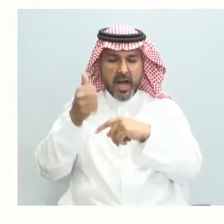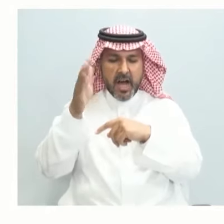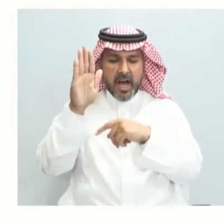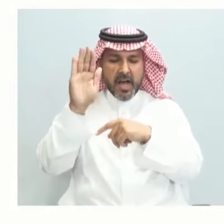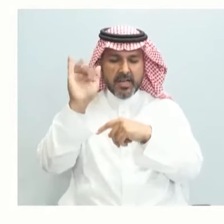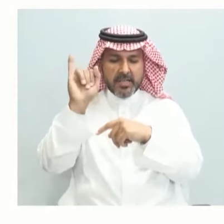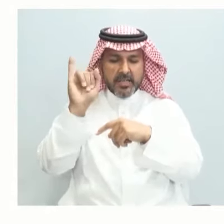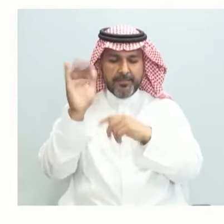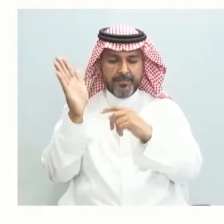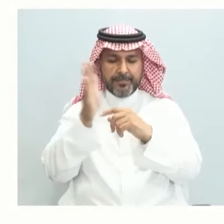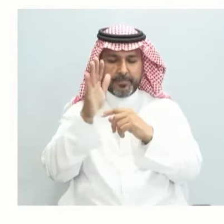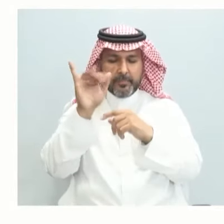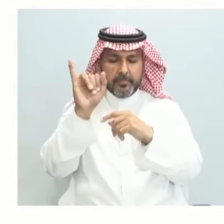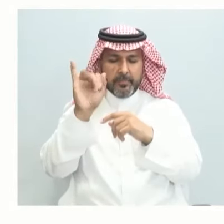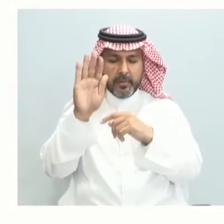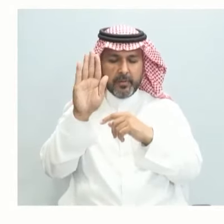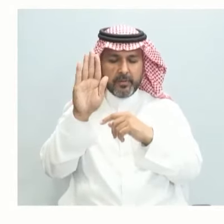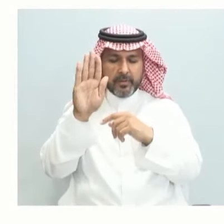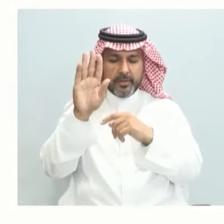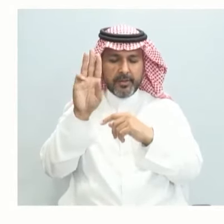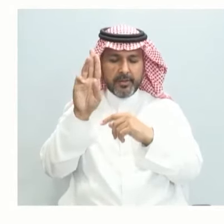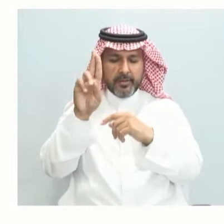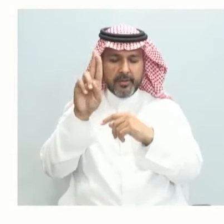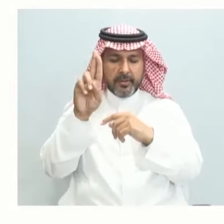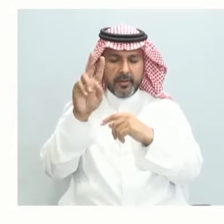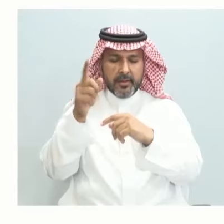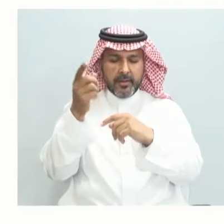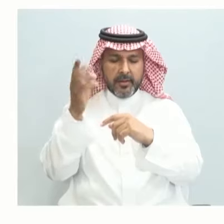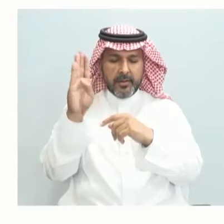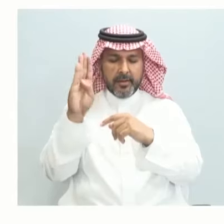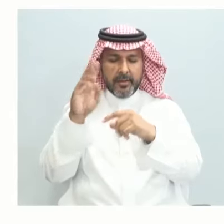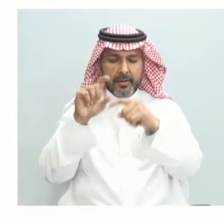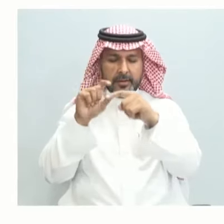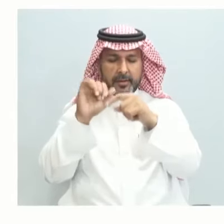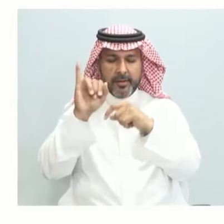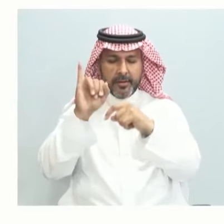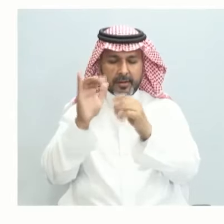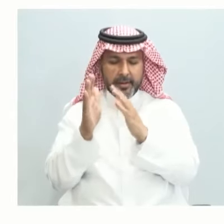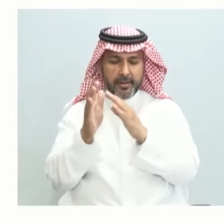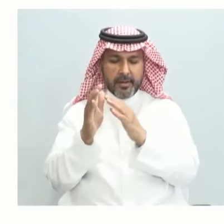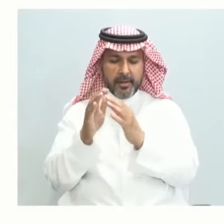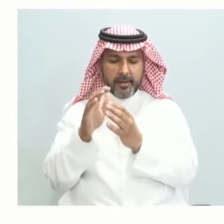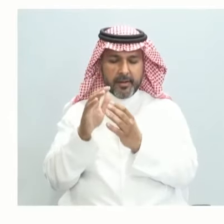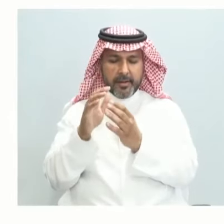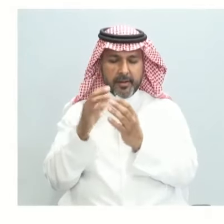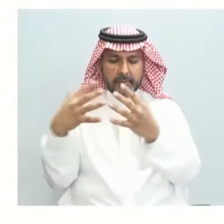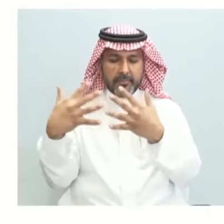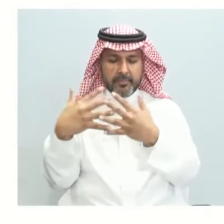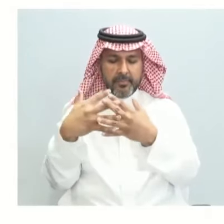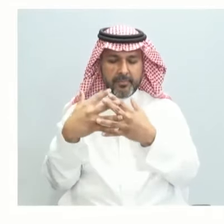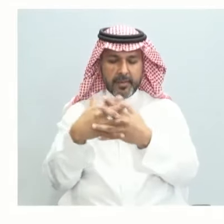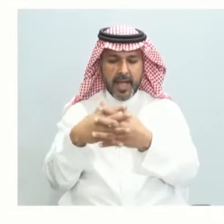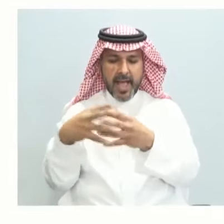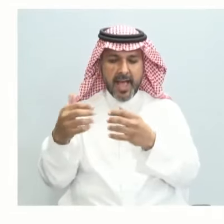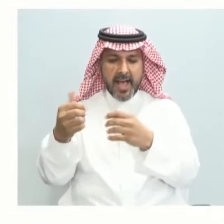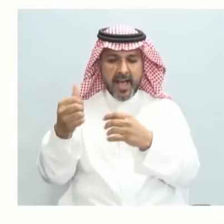عباره عن ما سيتبقى بكل حد من هذه القيم تضح ذلك عبر هذا الحل